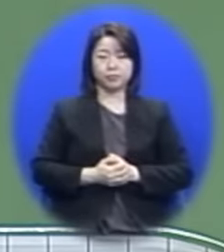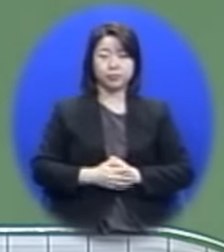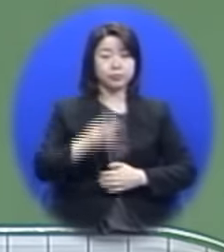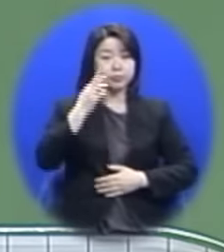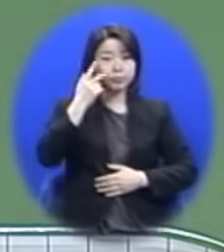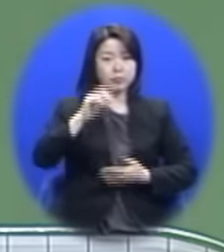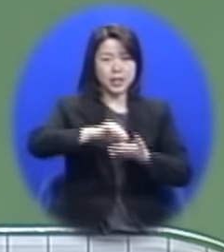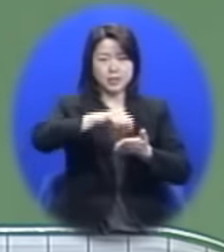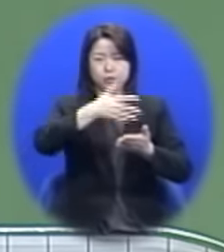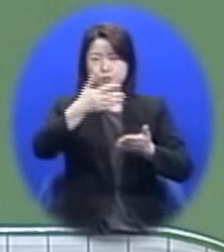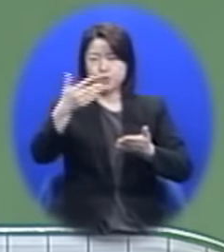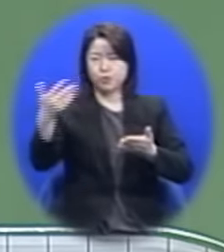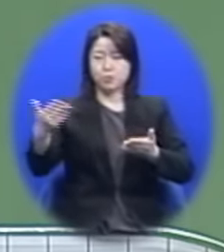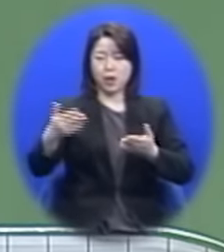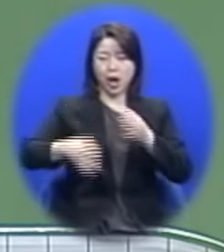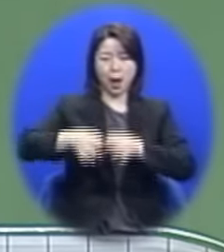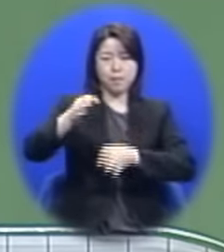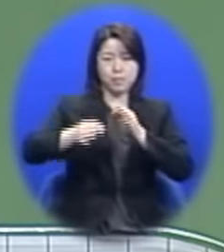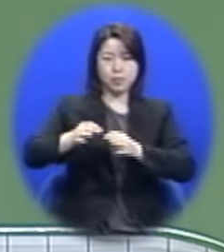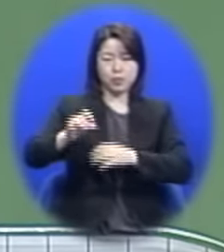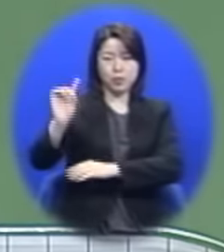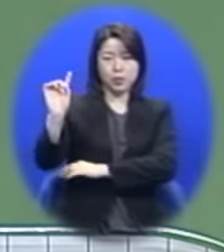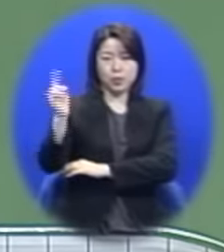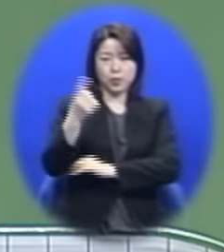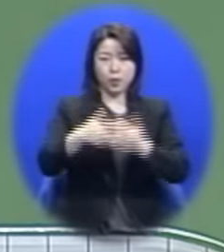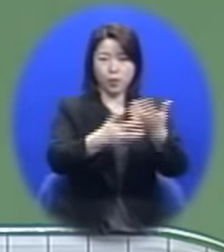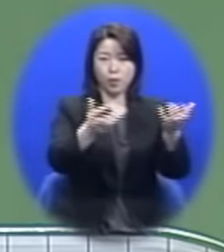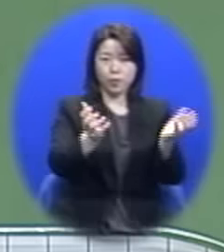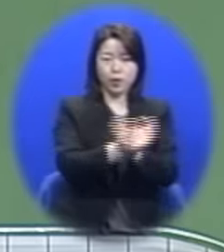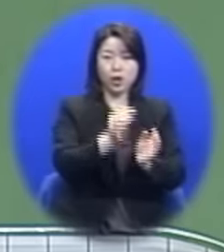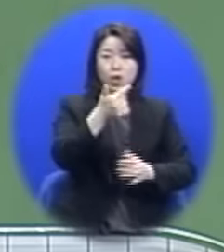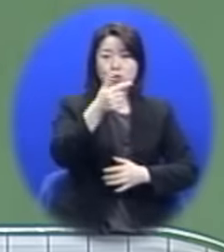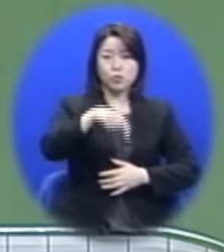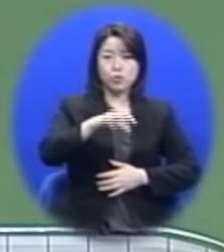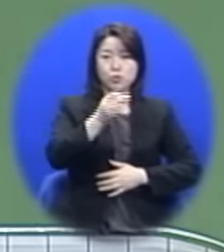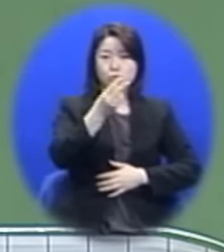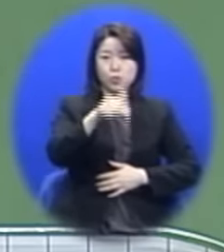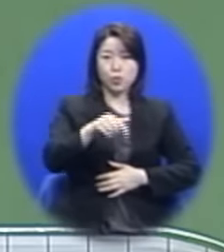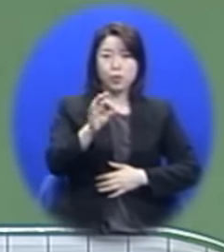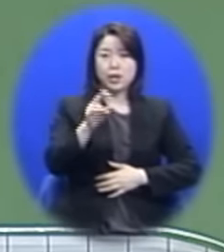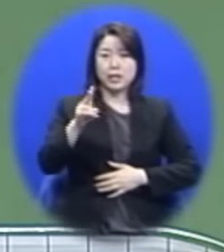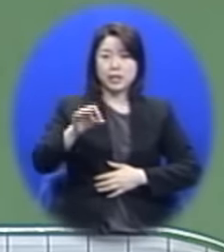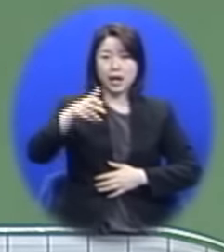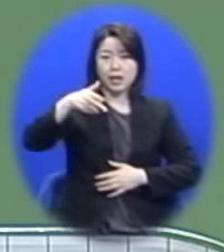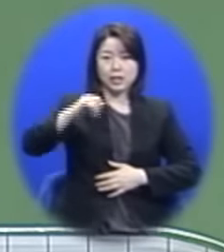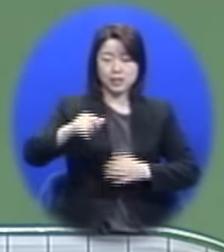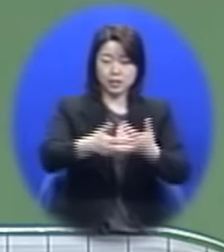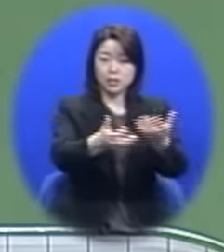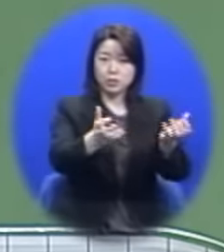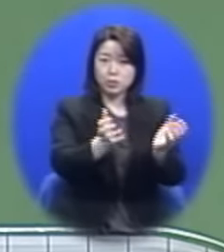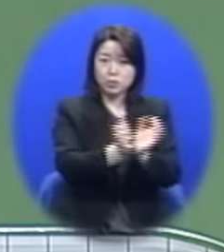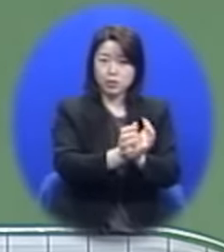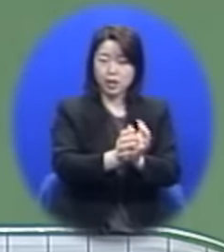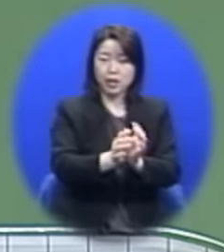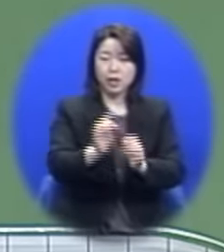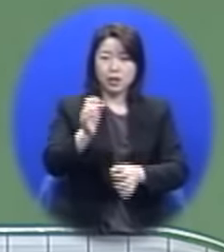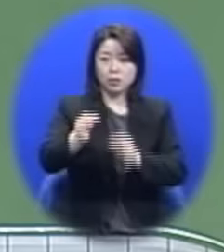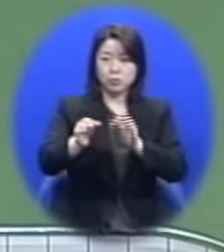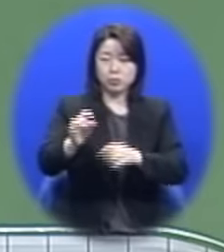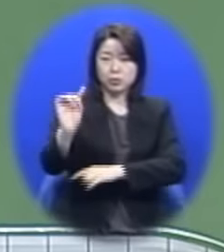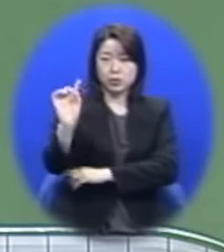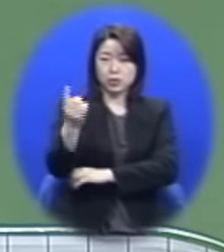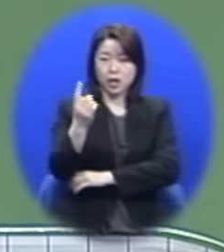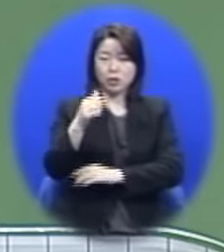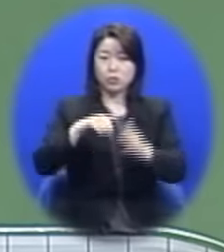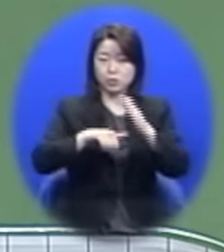미국의 유명한 프로 야구 구단인 뉴욕 양키스 소속의 어느 야구 선수가 구단과